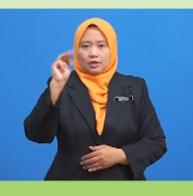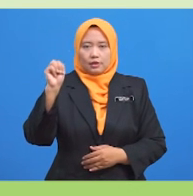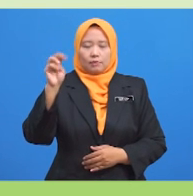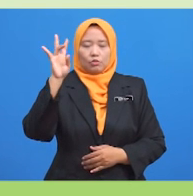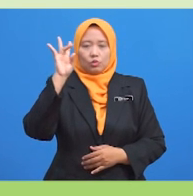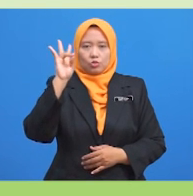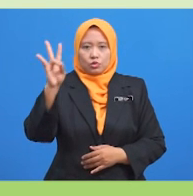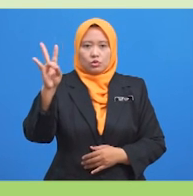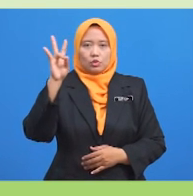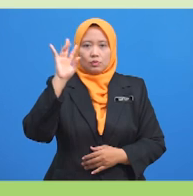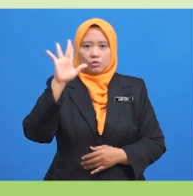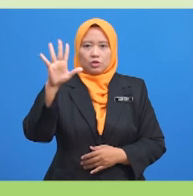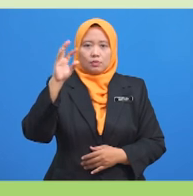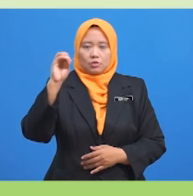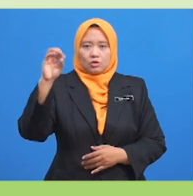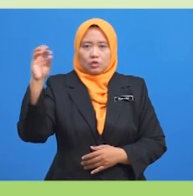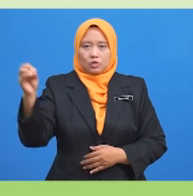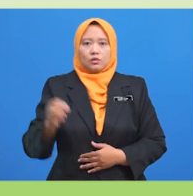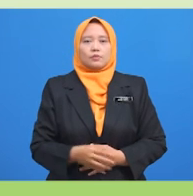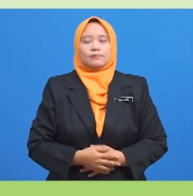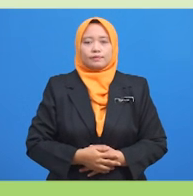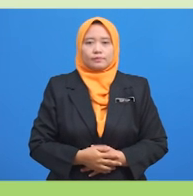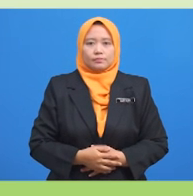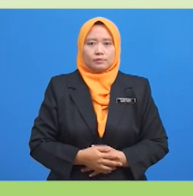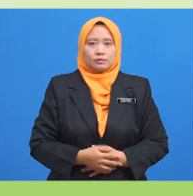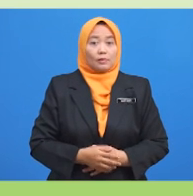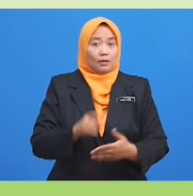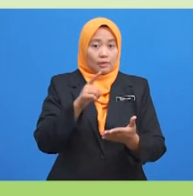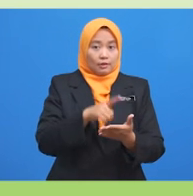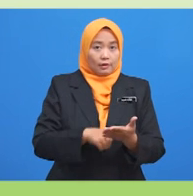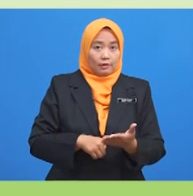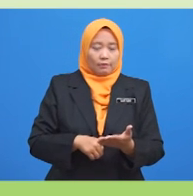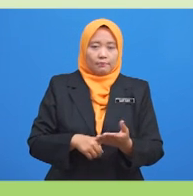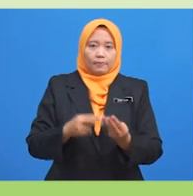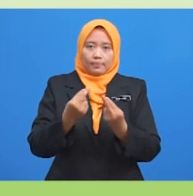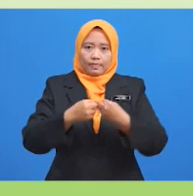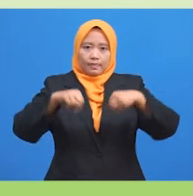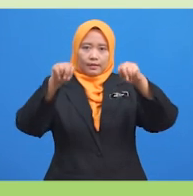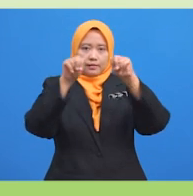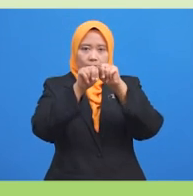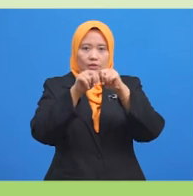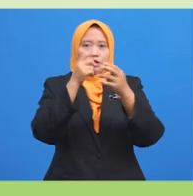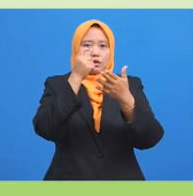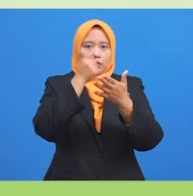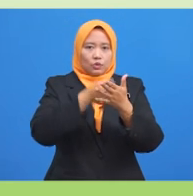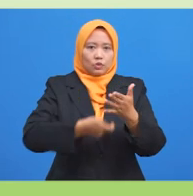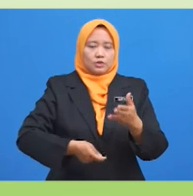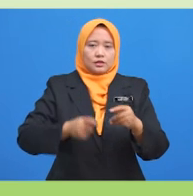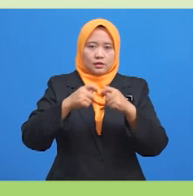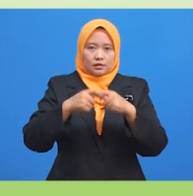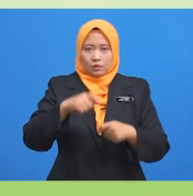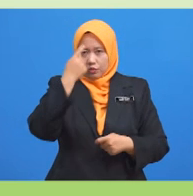RM7,500. Dalam latihan pengayaan ini, apakah nilai kos tetap untuk 300 unit?